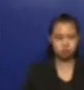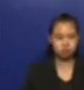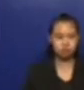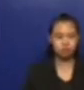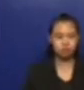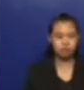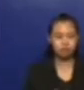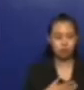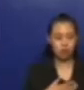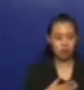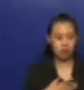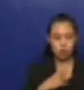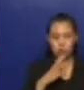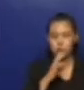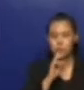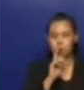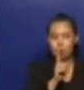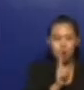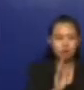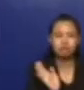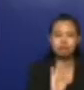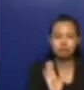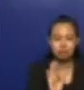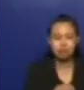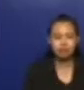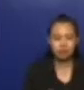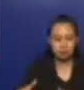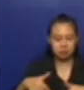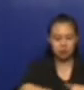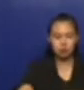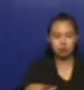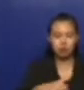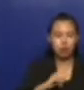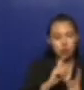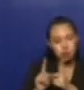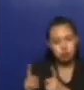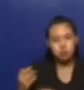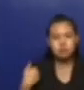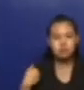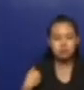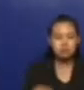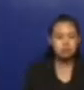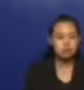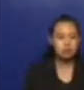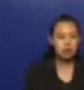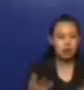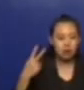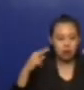มไม่ได้กล่าวร้ายนะครับแต่ผมพูดตรงไปตรงมาที่คนก็พูดกันว่าท่านนายกเ